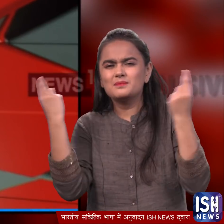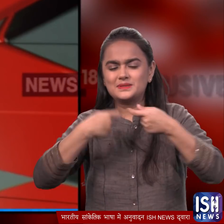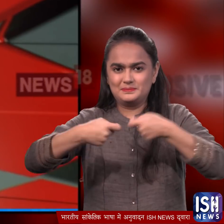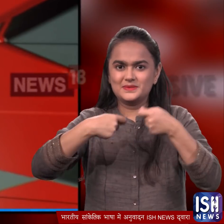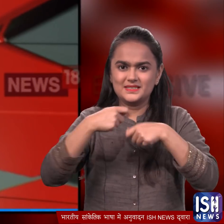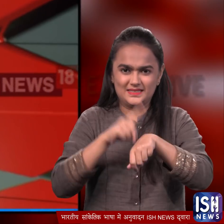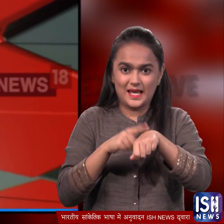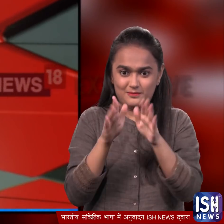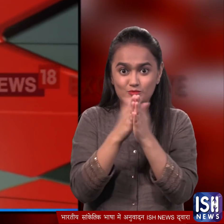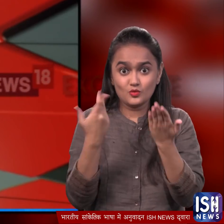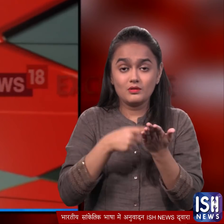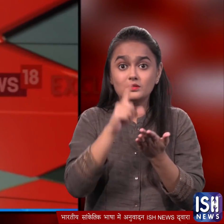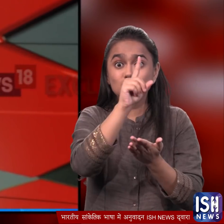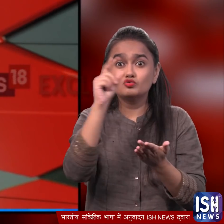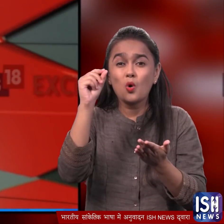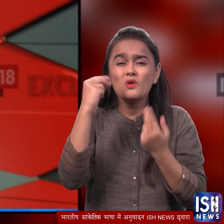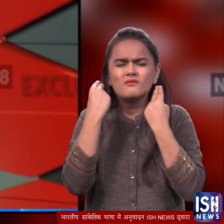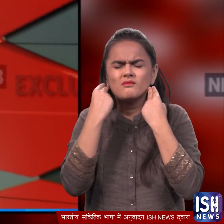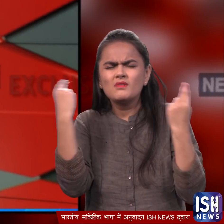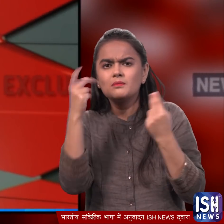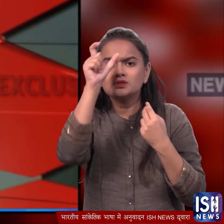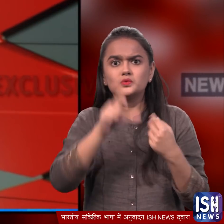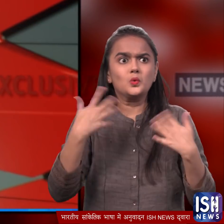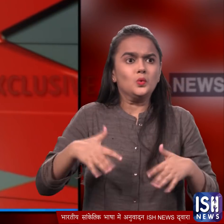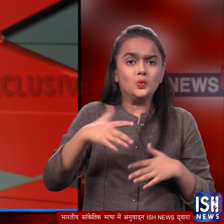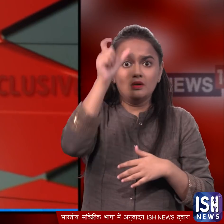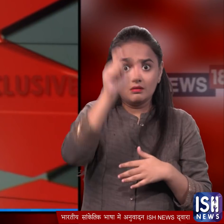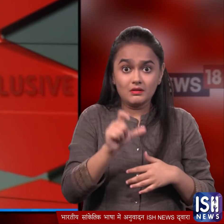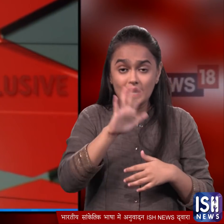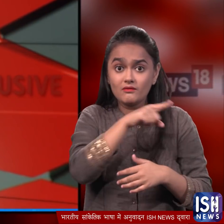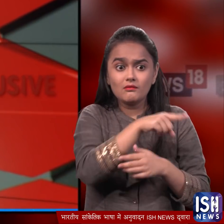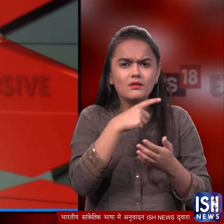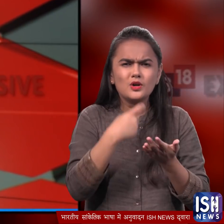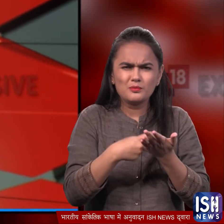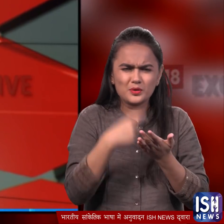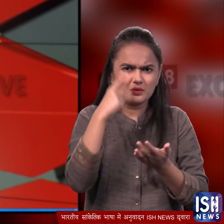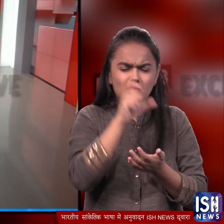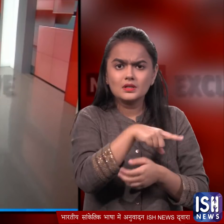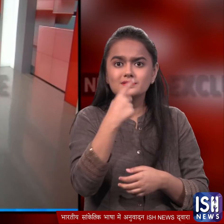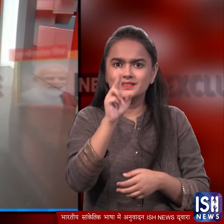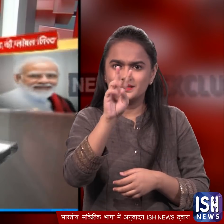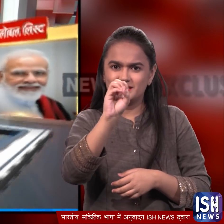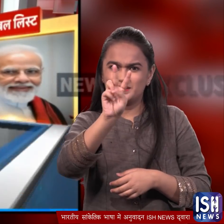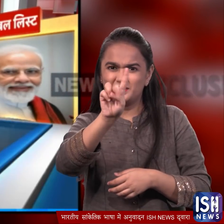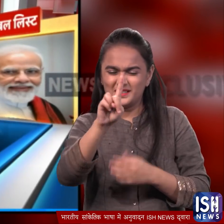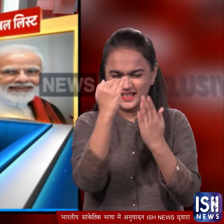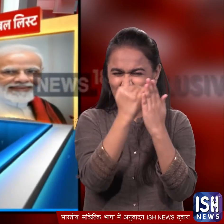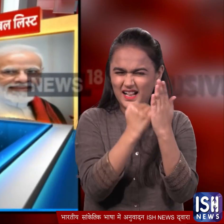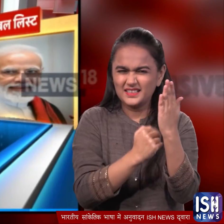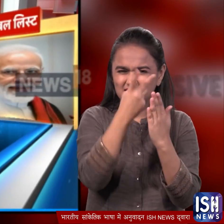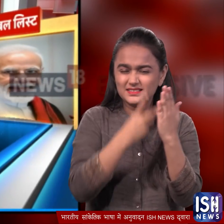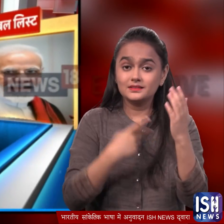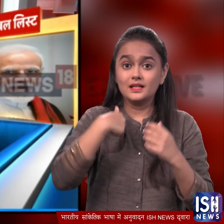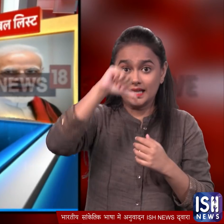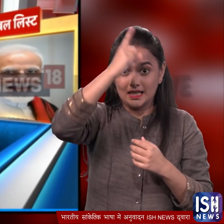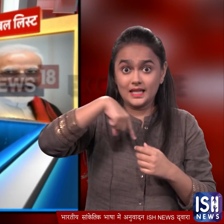बिजनेस मैगजीन टाइम ने 100 सबसे प्रभावशाली लोगों की लिस्ट जारी की है। न्यूज़ 18 के यतेंद्र शर्मा की रिपोर्ट है कि 2021 की इस